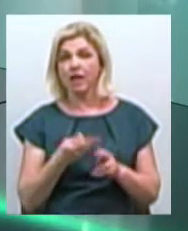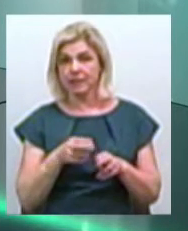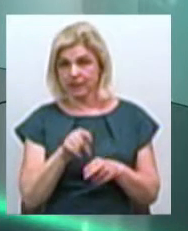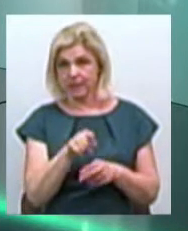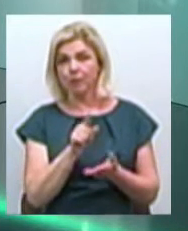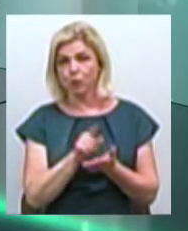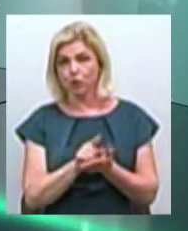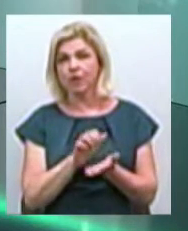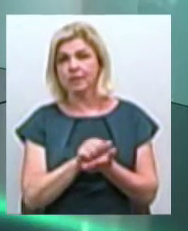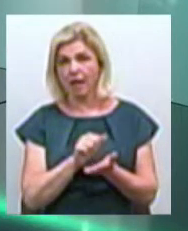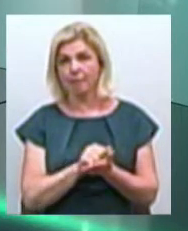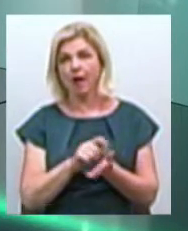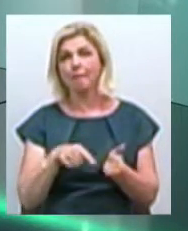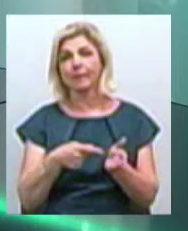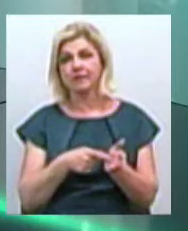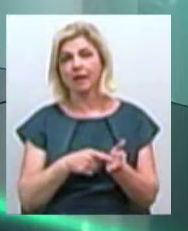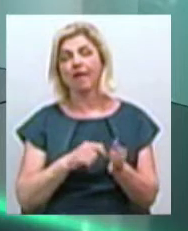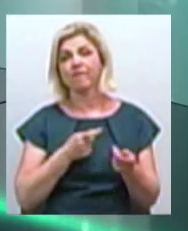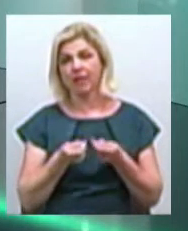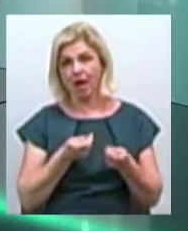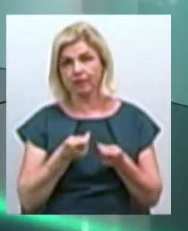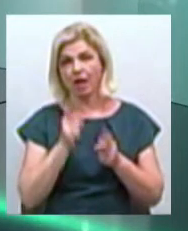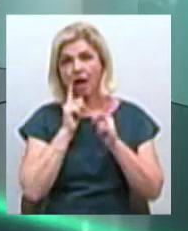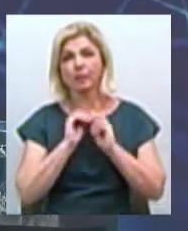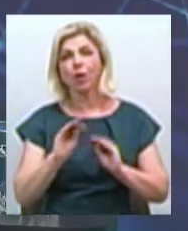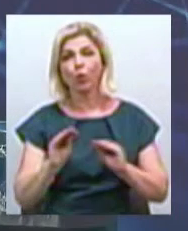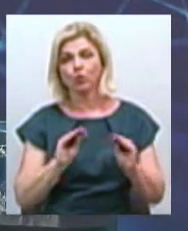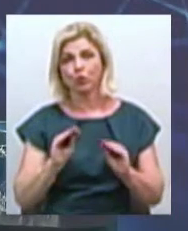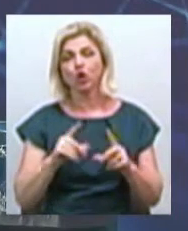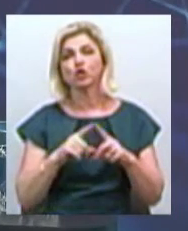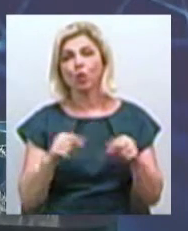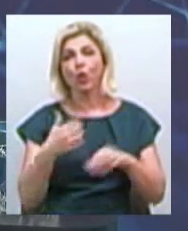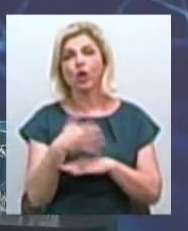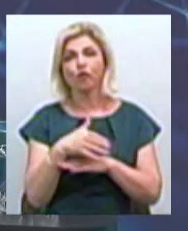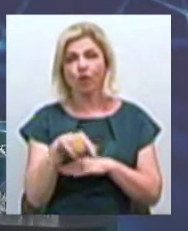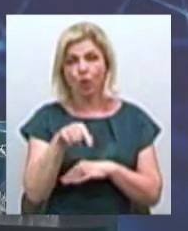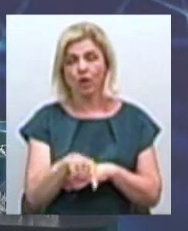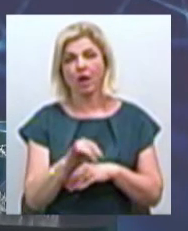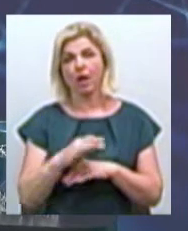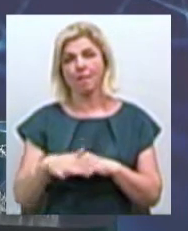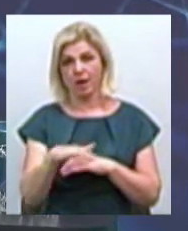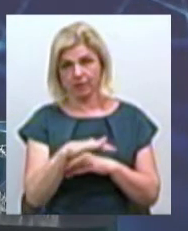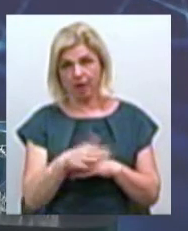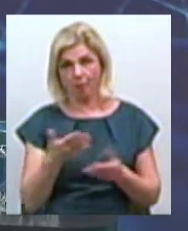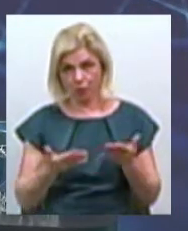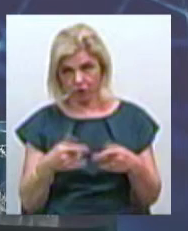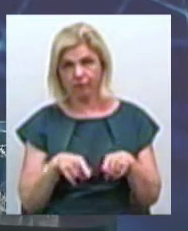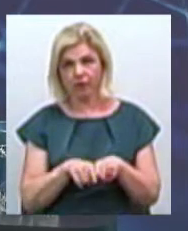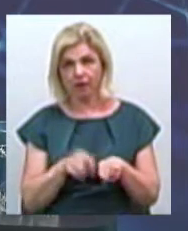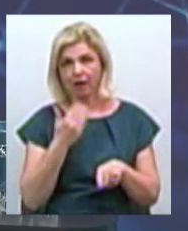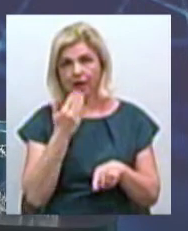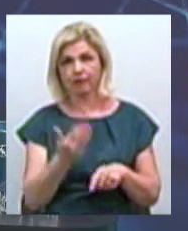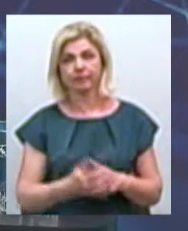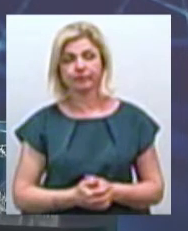влада, благоустроєм і майданчиків, і шкільних дворів. Можливо, так?